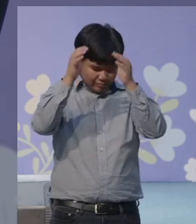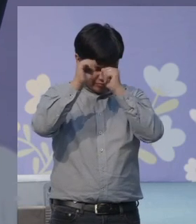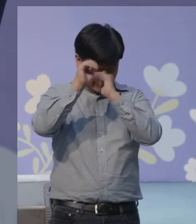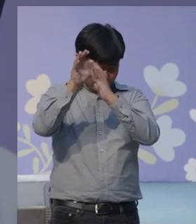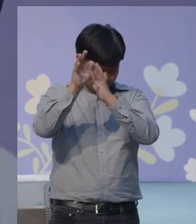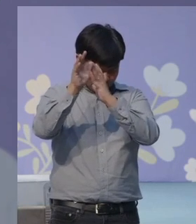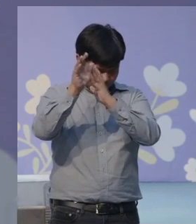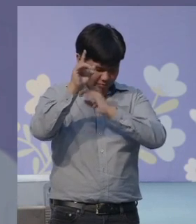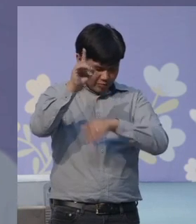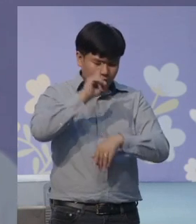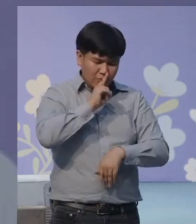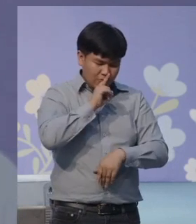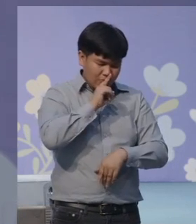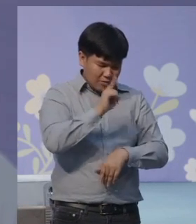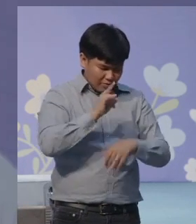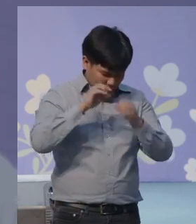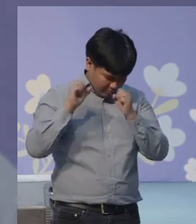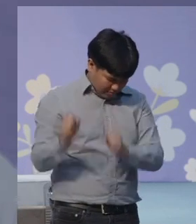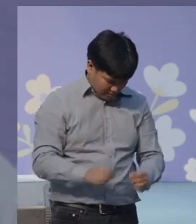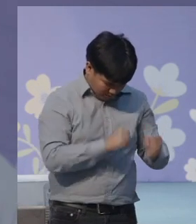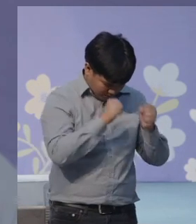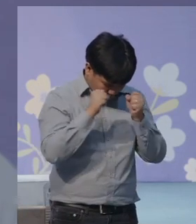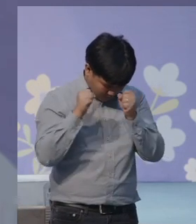Ikaw ay tunay na makapangyarihan.